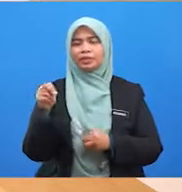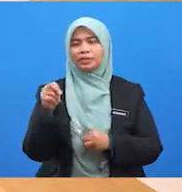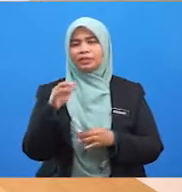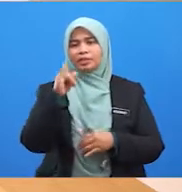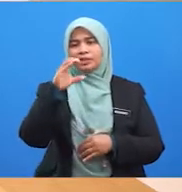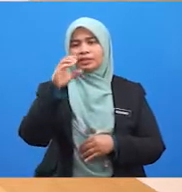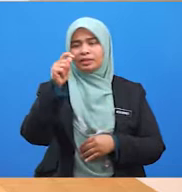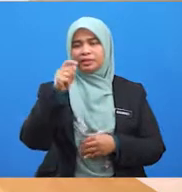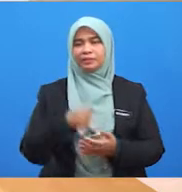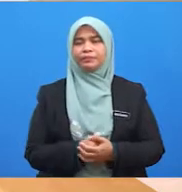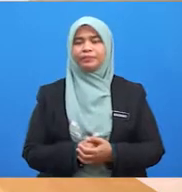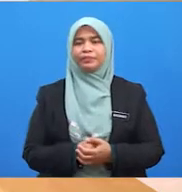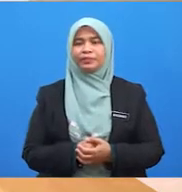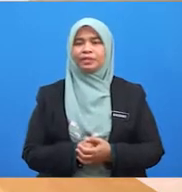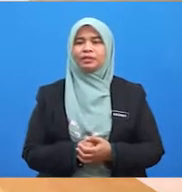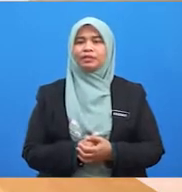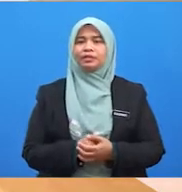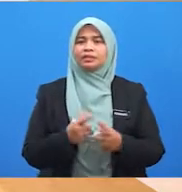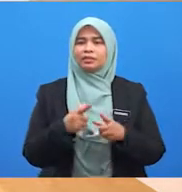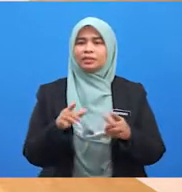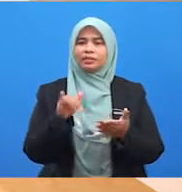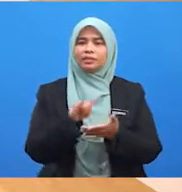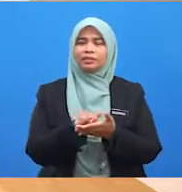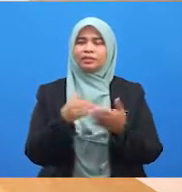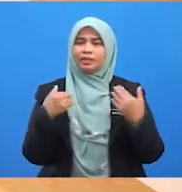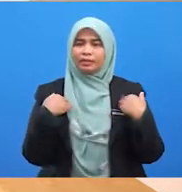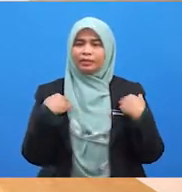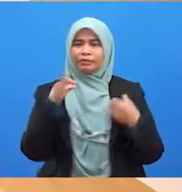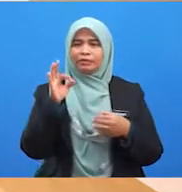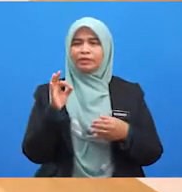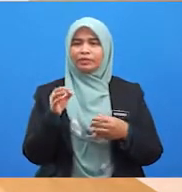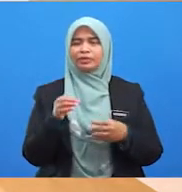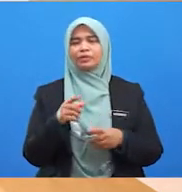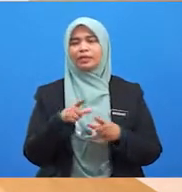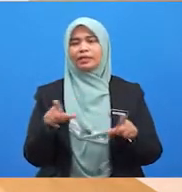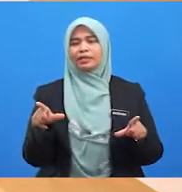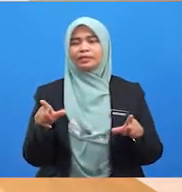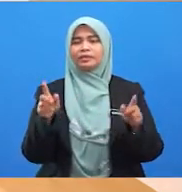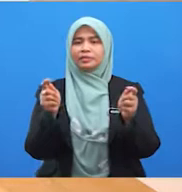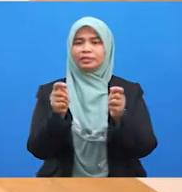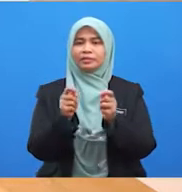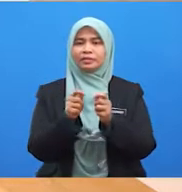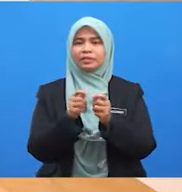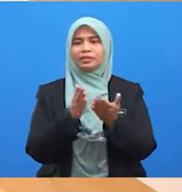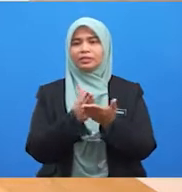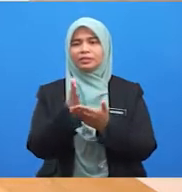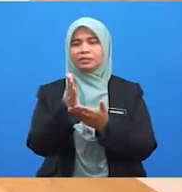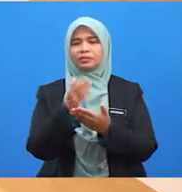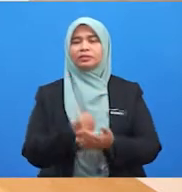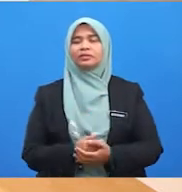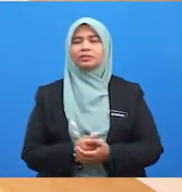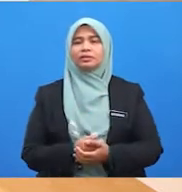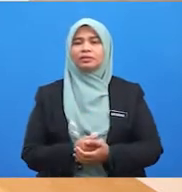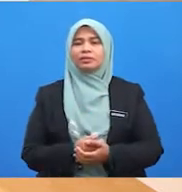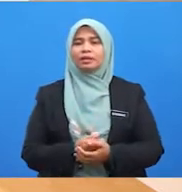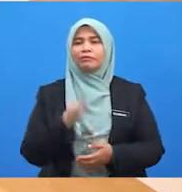Selain dua faktor manusia tersebut, kita masih ada faktor-faktor manusia yang lain. Seterusnya, kita